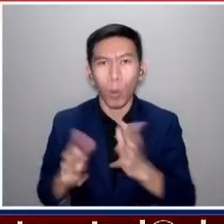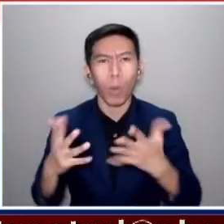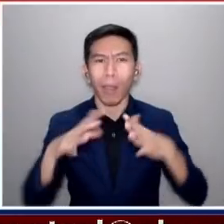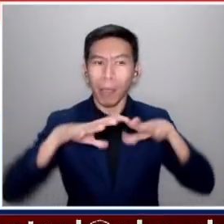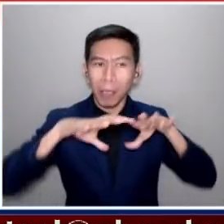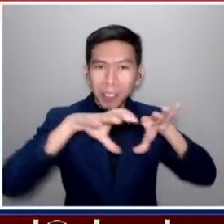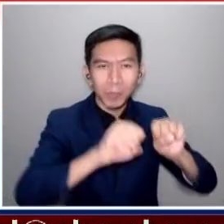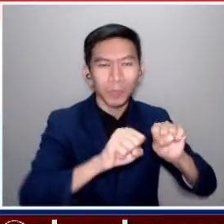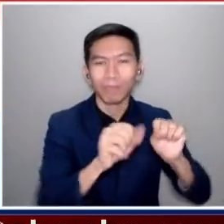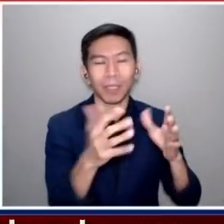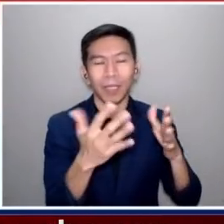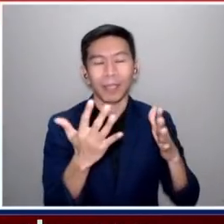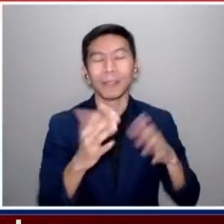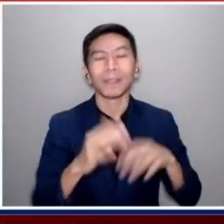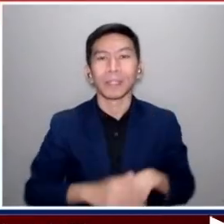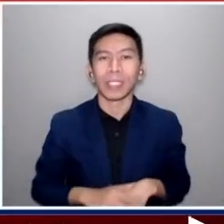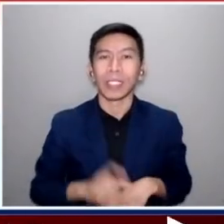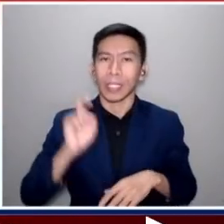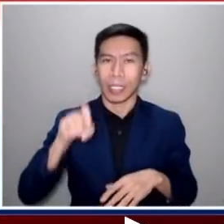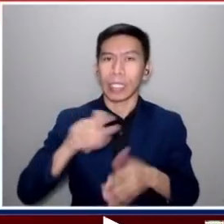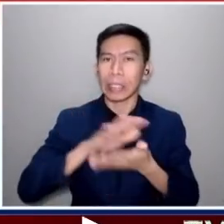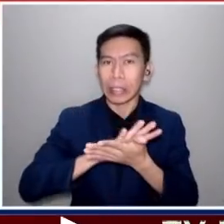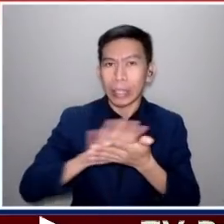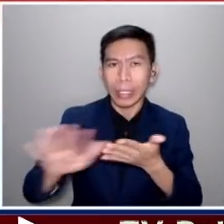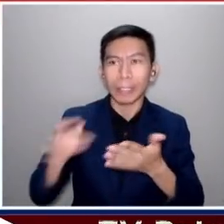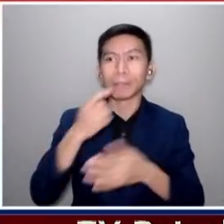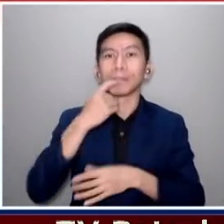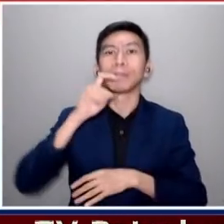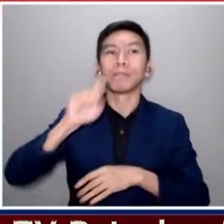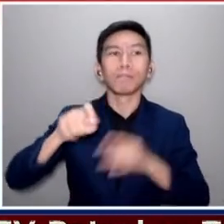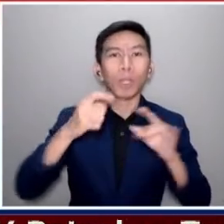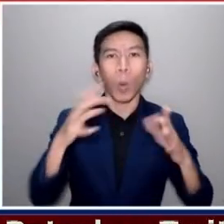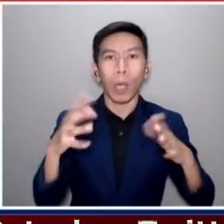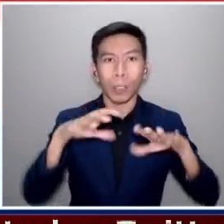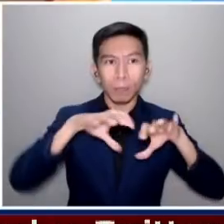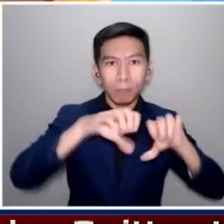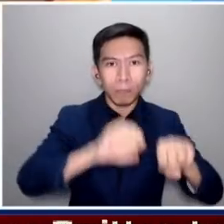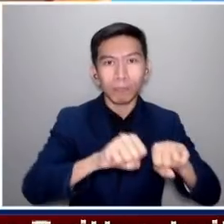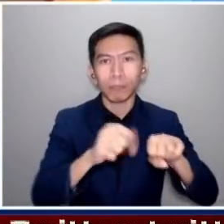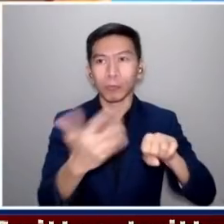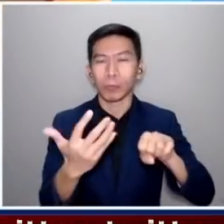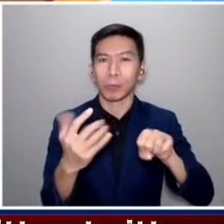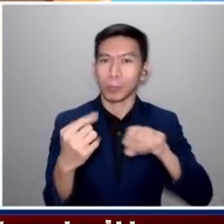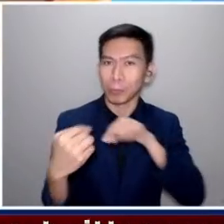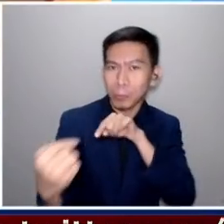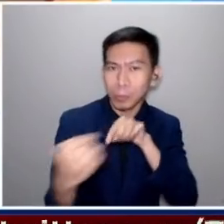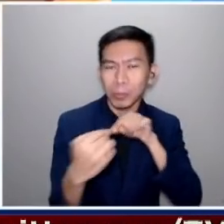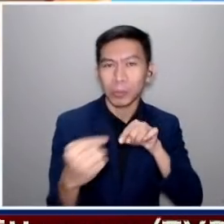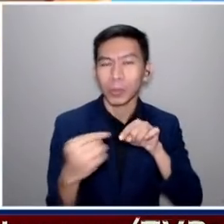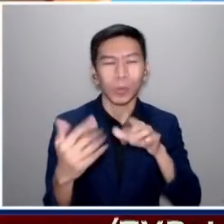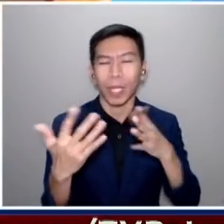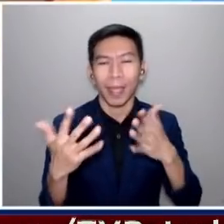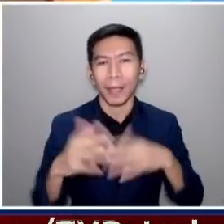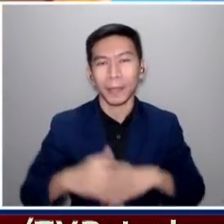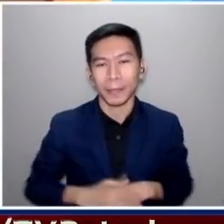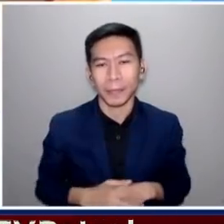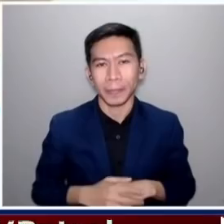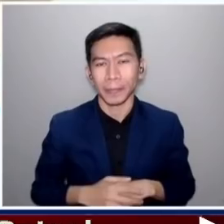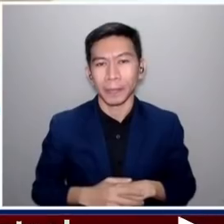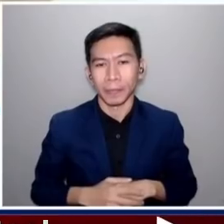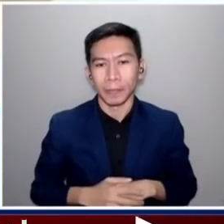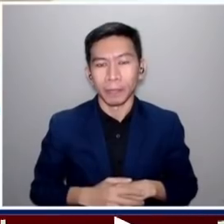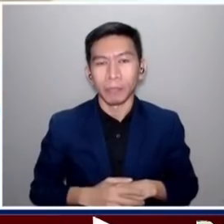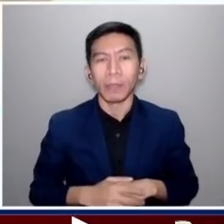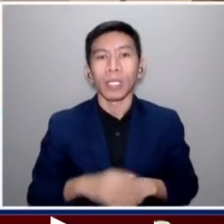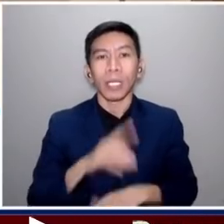ng maayos. Walang magkakagulo, walang mag-aaresto, walang magkakaaway-away po. Pero tila kontra ito sa posisyon ng